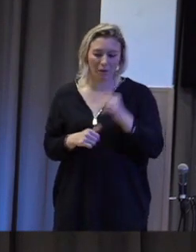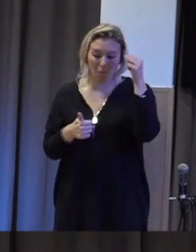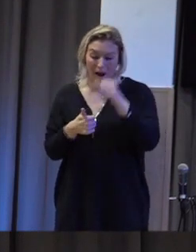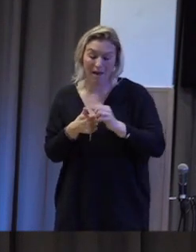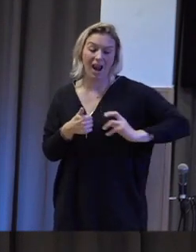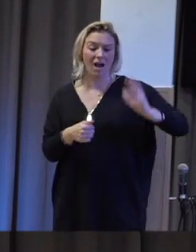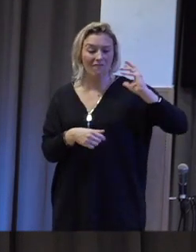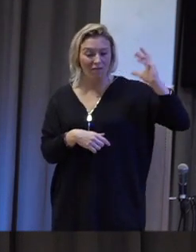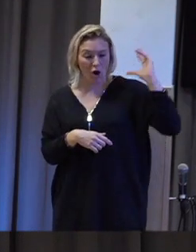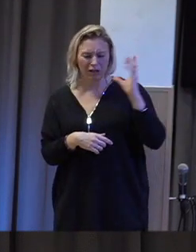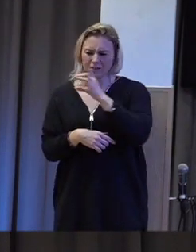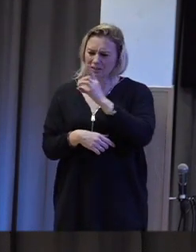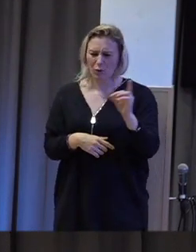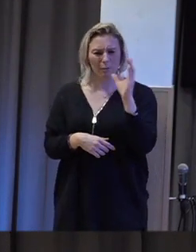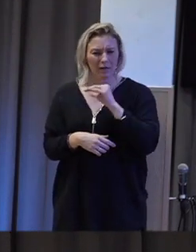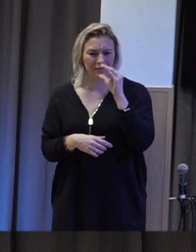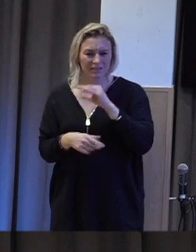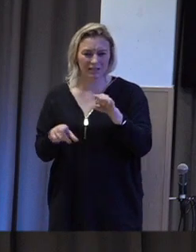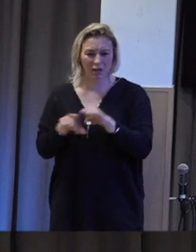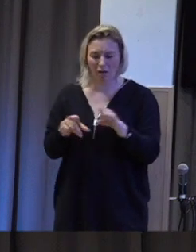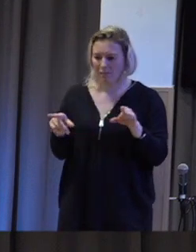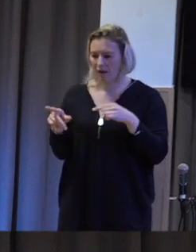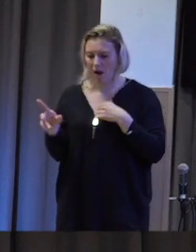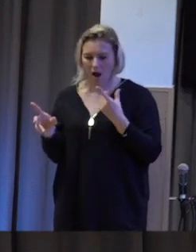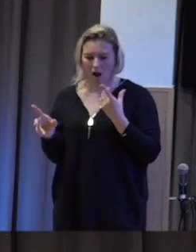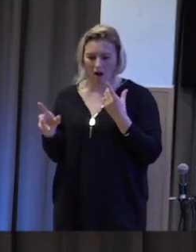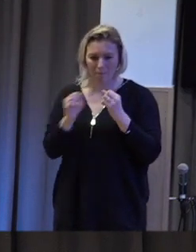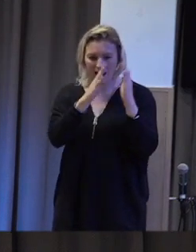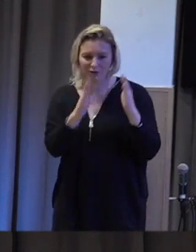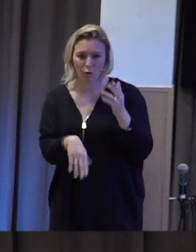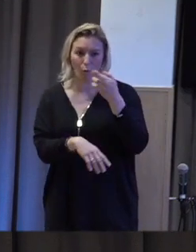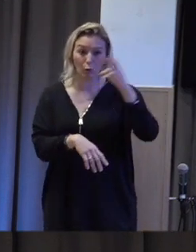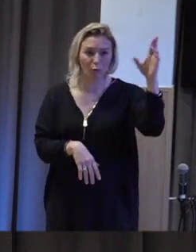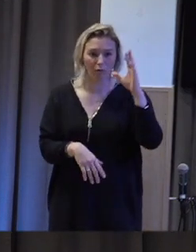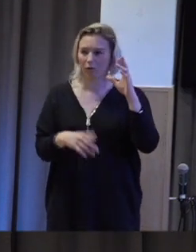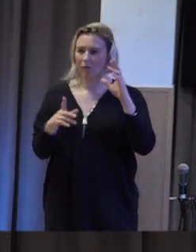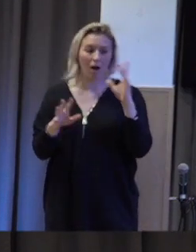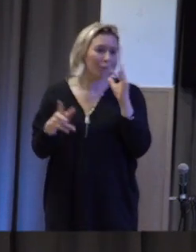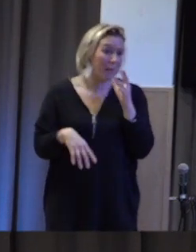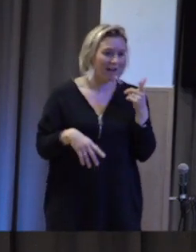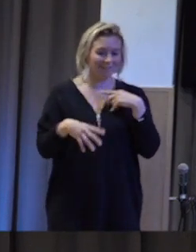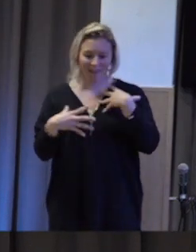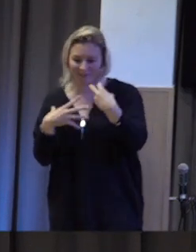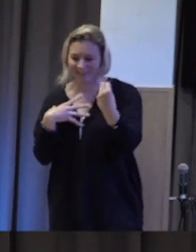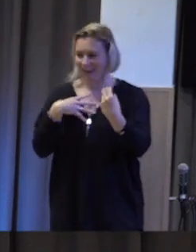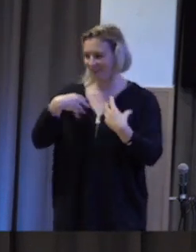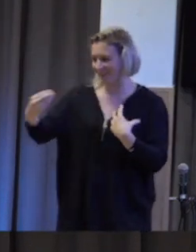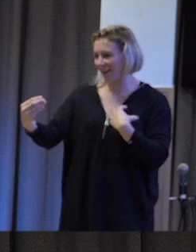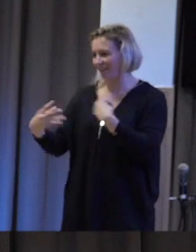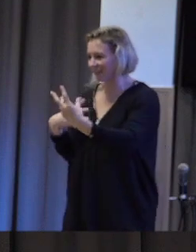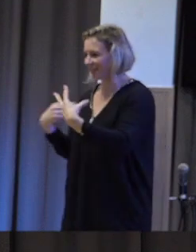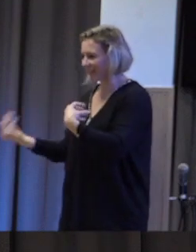tous les dimanches après-midi, on n'avait même pas le temps de rentrer chez nous. On était tout le temps invités. Et on invitait